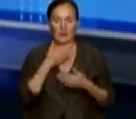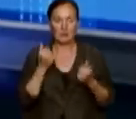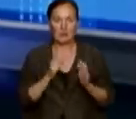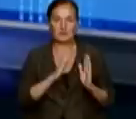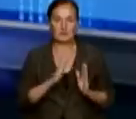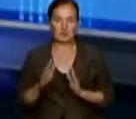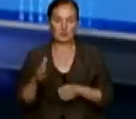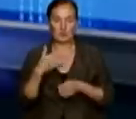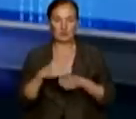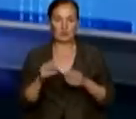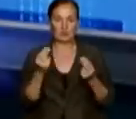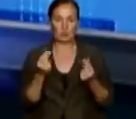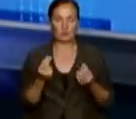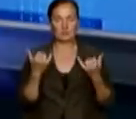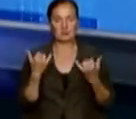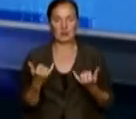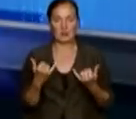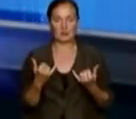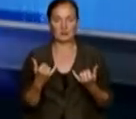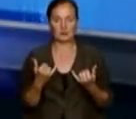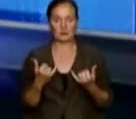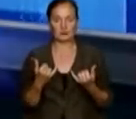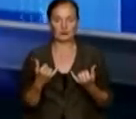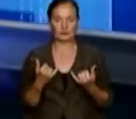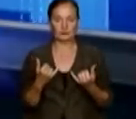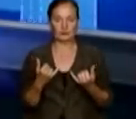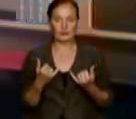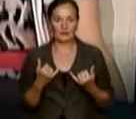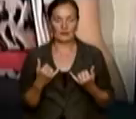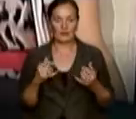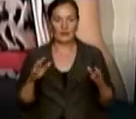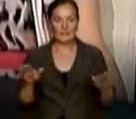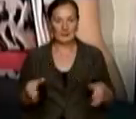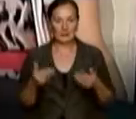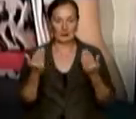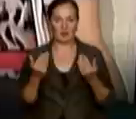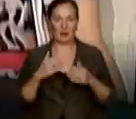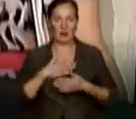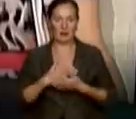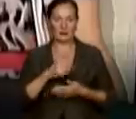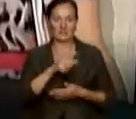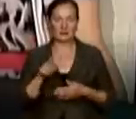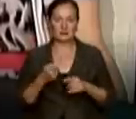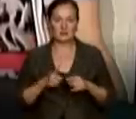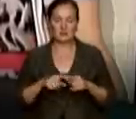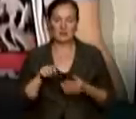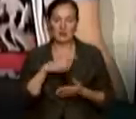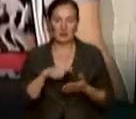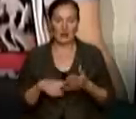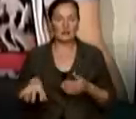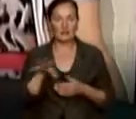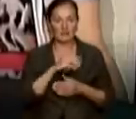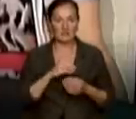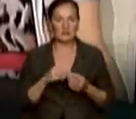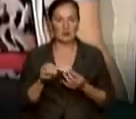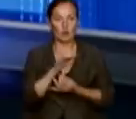знаєте, от зараз підняли активісти це питання, всі говорять. Якщо його зараз не